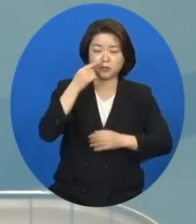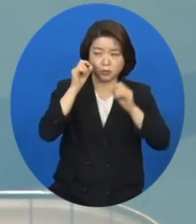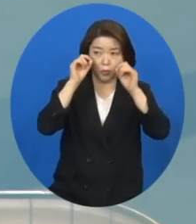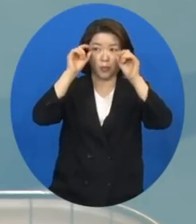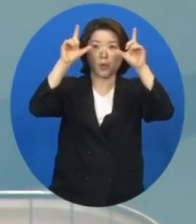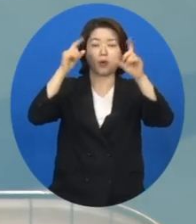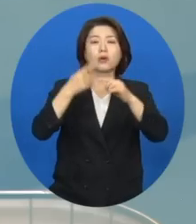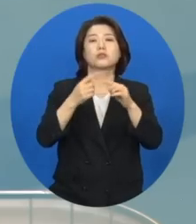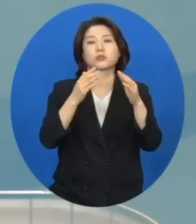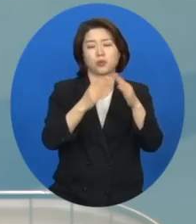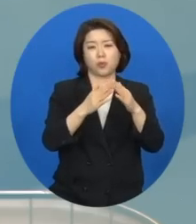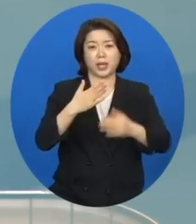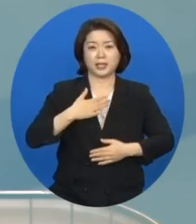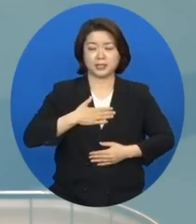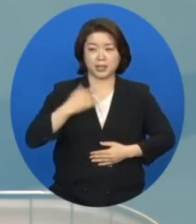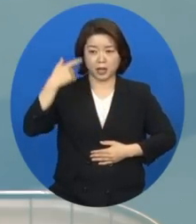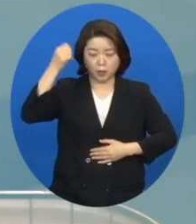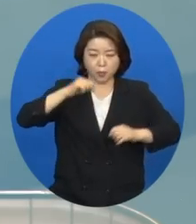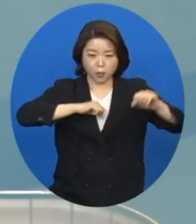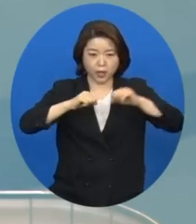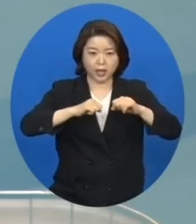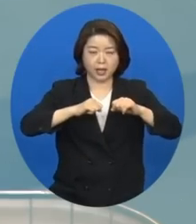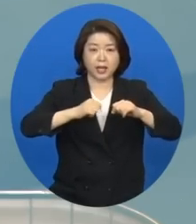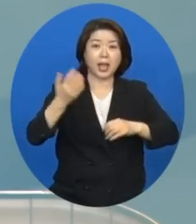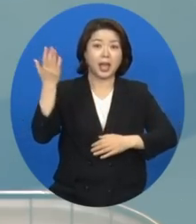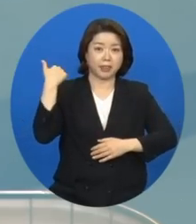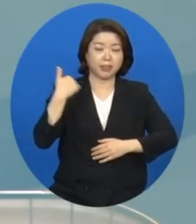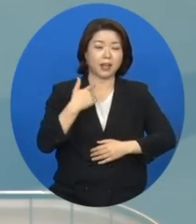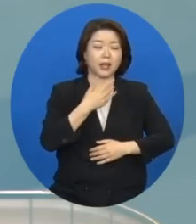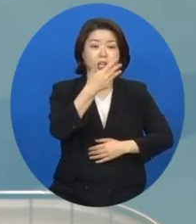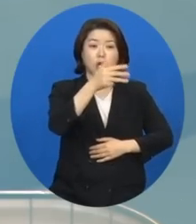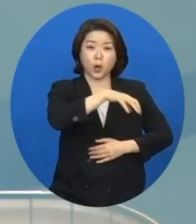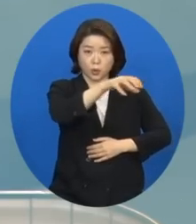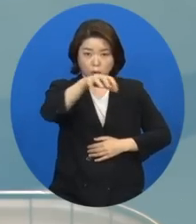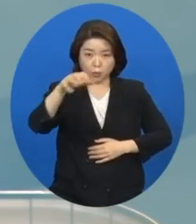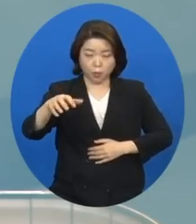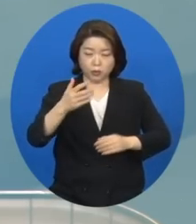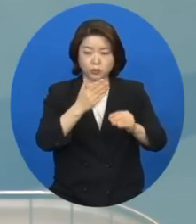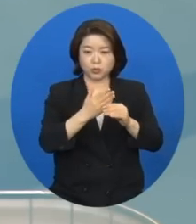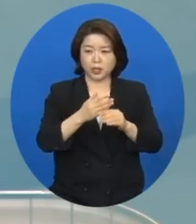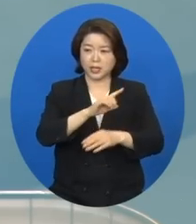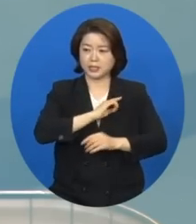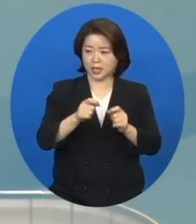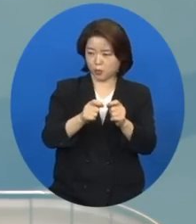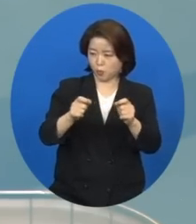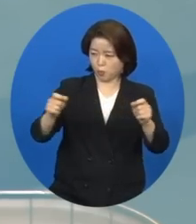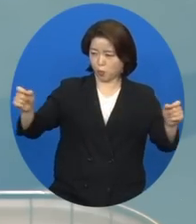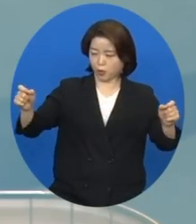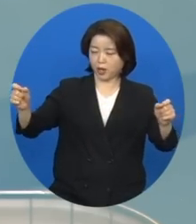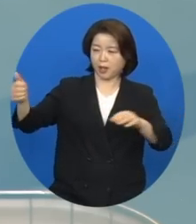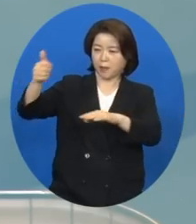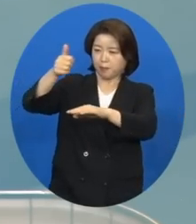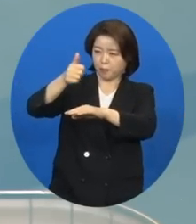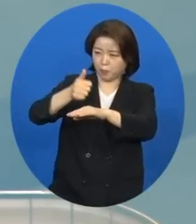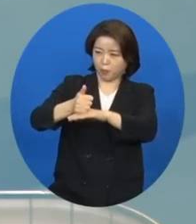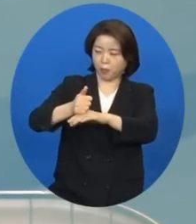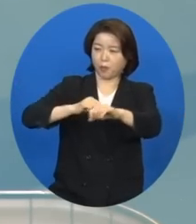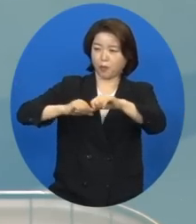교회입니다. 제가 목회한 8곳 가운데 가장 오랜 시간 목회를 하고 있는